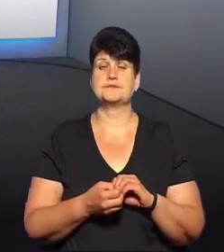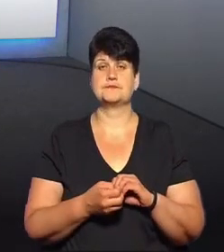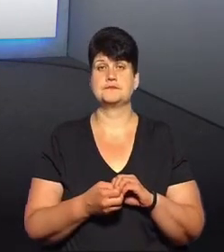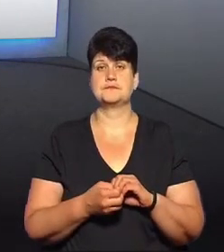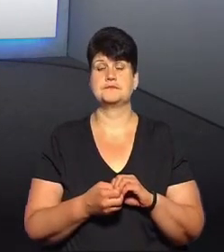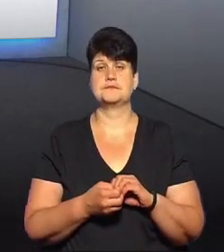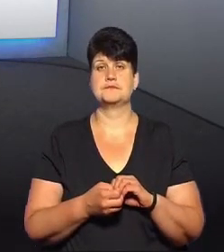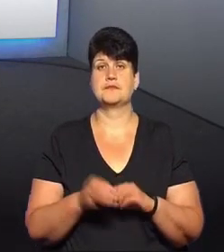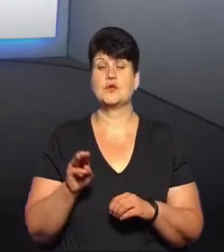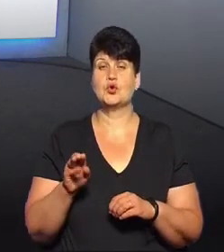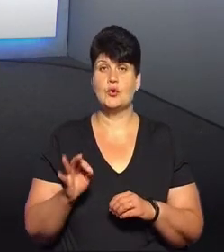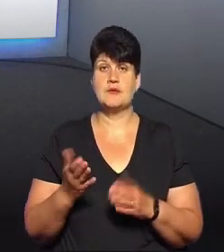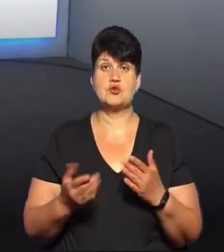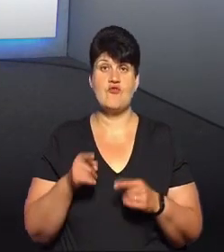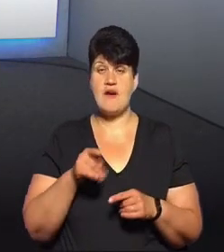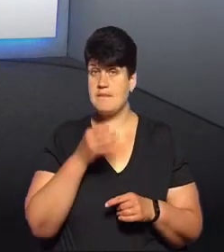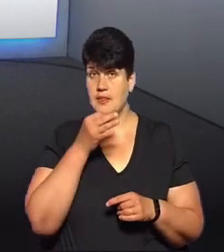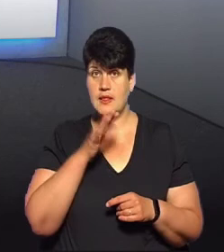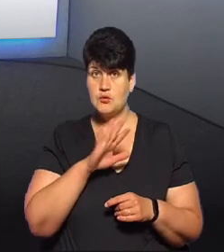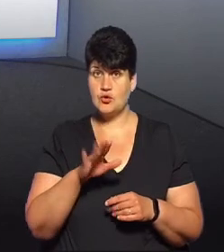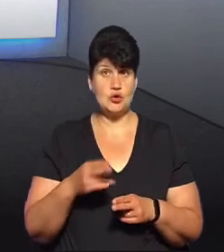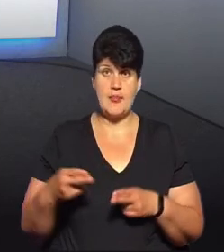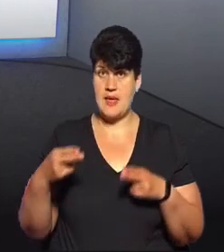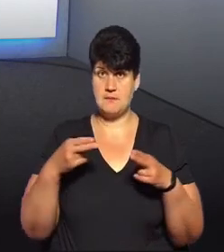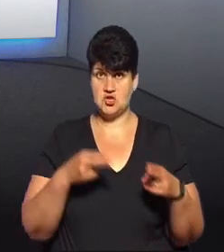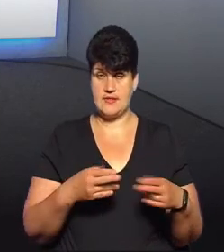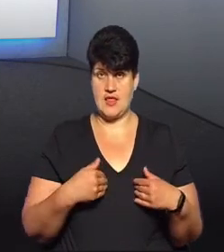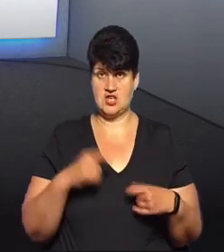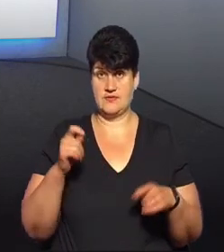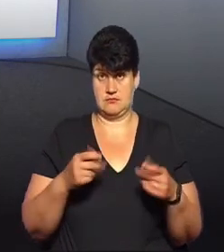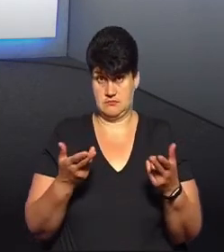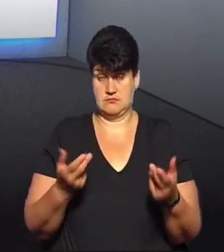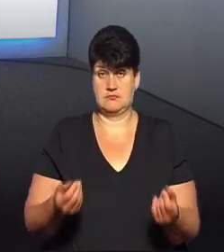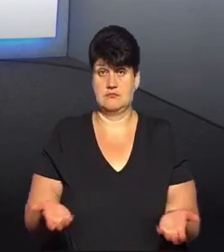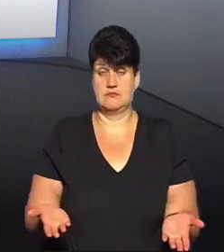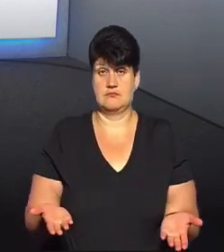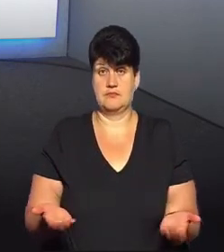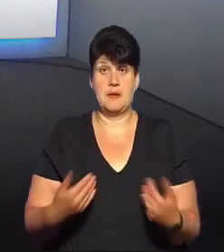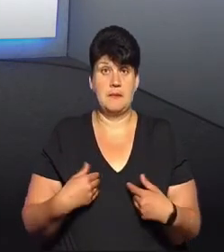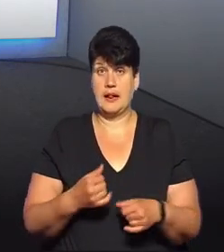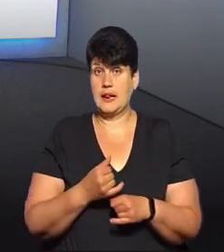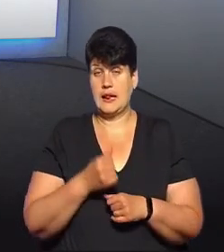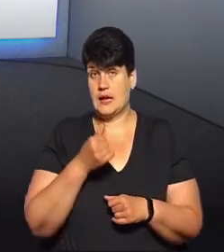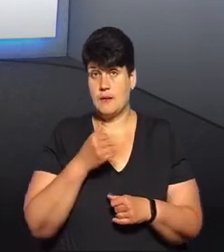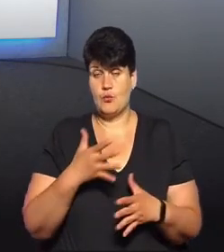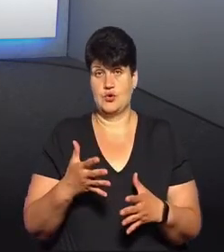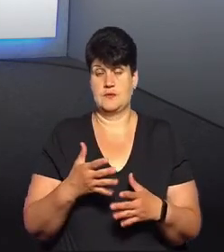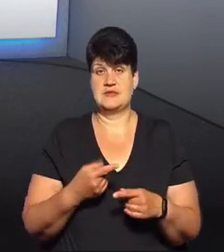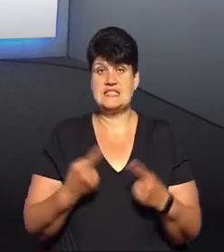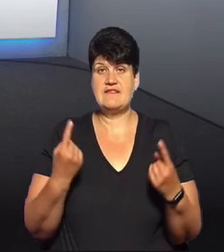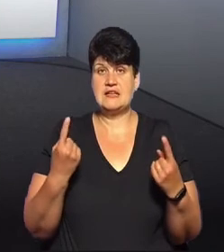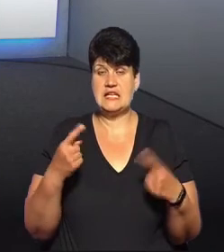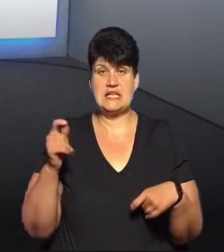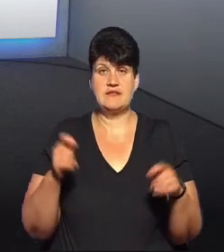якщо вам не подобається умовно, то не йдіть на наш фестиваль, так? Звісно, але ми не можемо, це великий фестиваль, і ми не зможемо ніколи всім